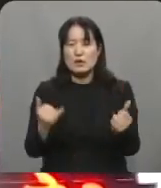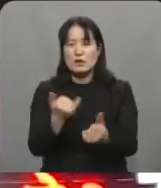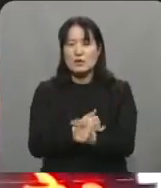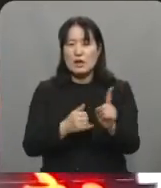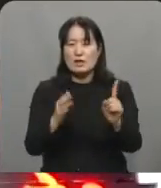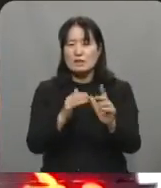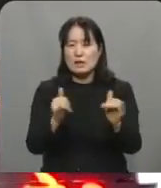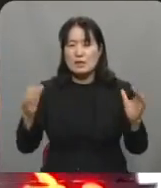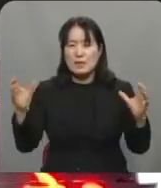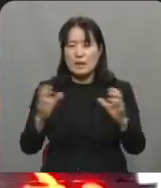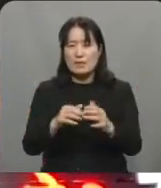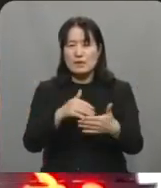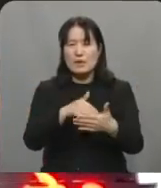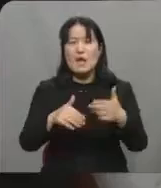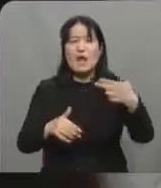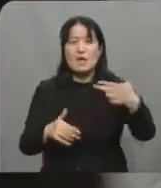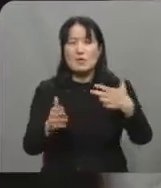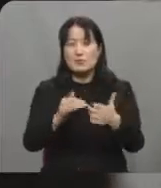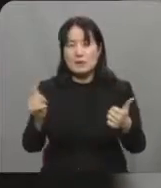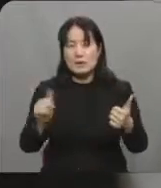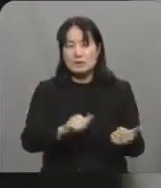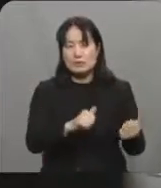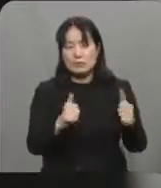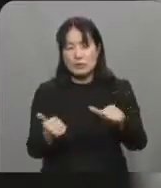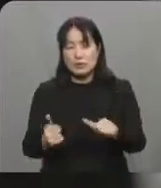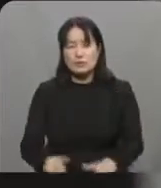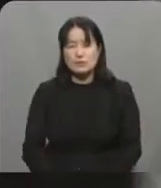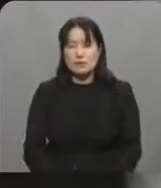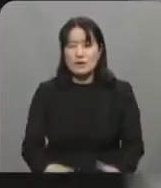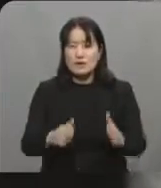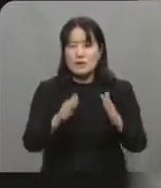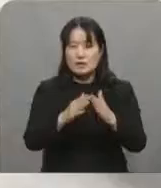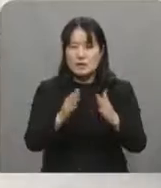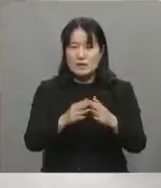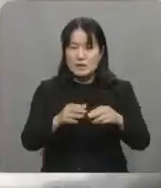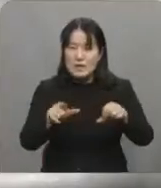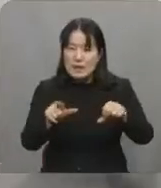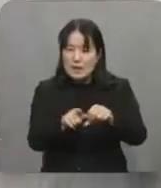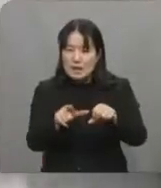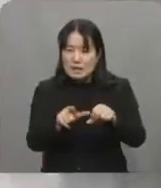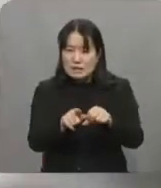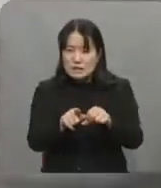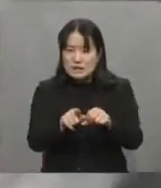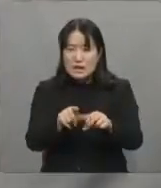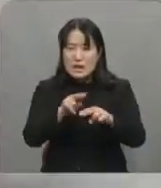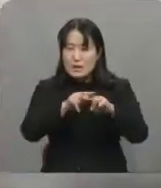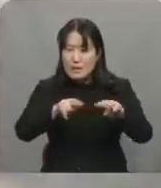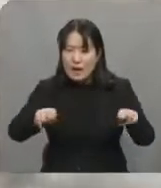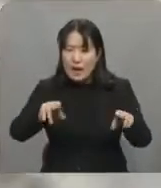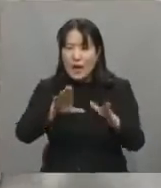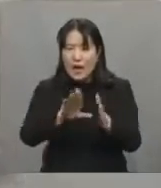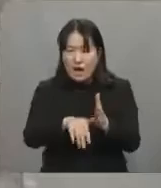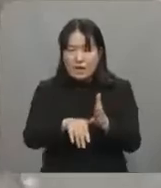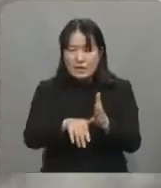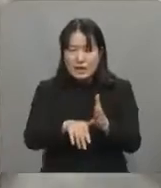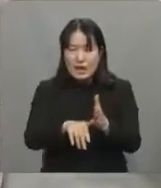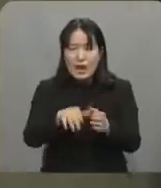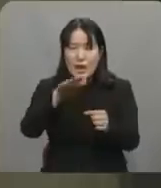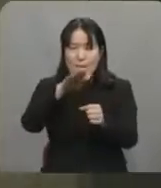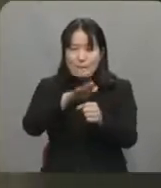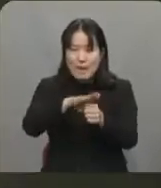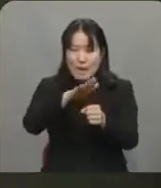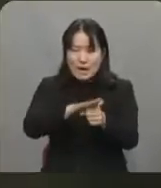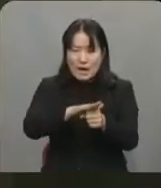등 일가족 7명이 숨졌습니다. 앞서 펜션 업주 등이 객실 가스레인지를 철거하면서 LP가스 누출 방지를